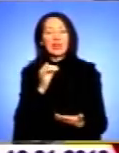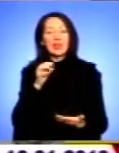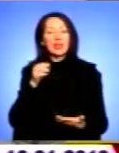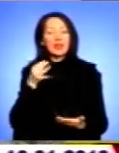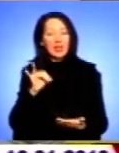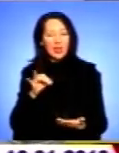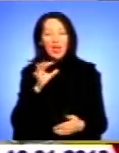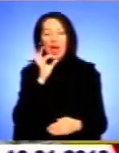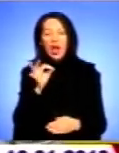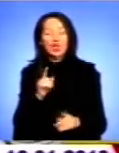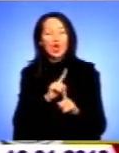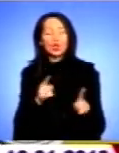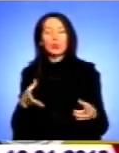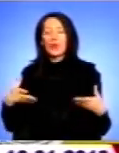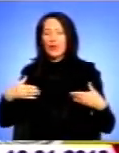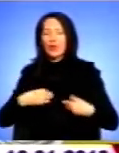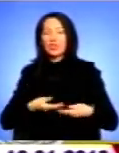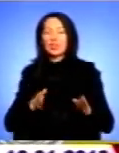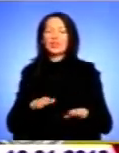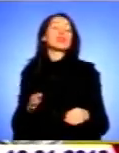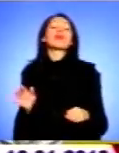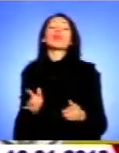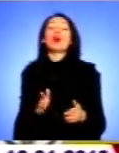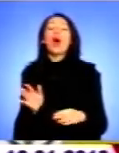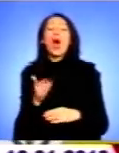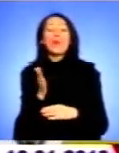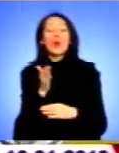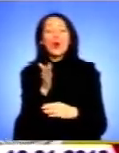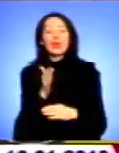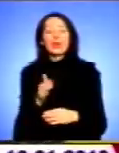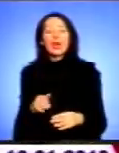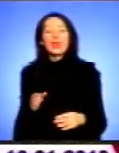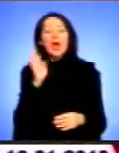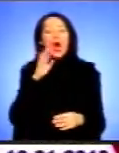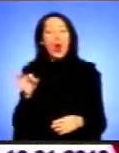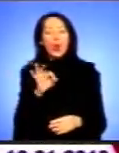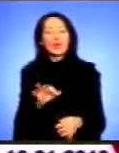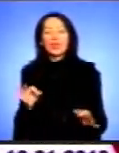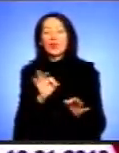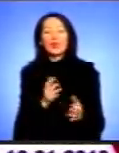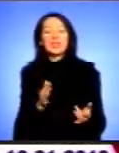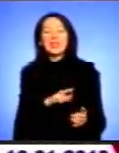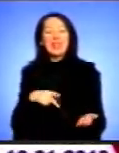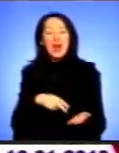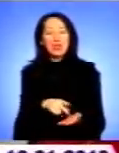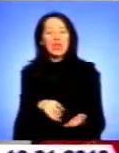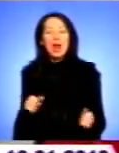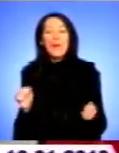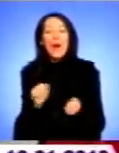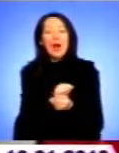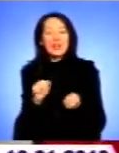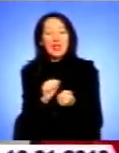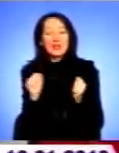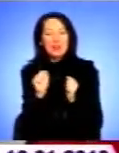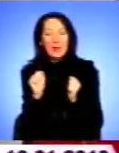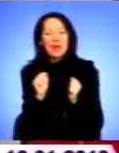що особливі враження залишилися від прогулянки на озері, оскільки вона ще ніколи не ходила по замерзлій водоймі. Також увагу